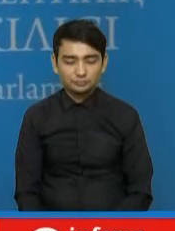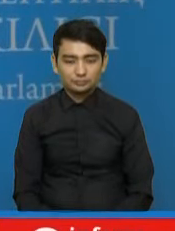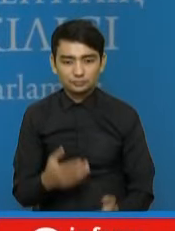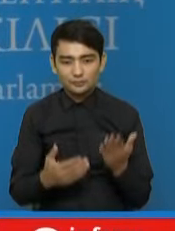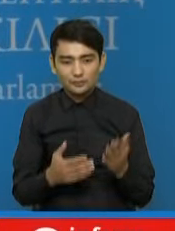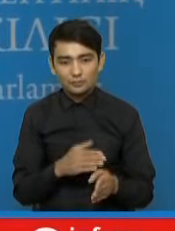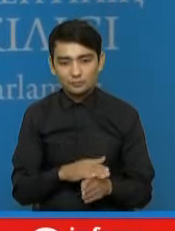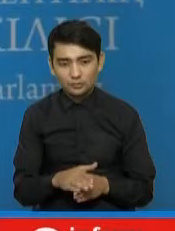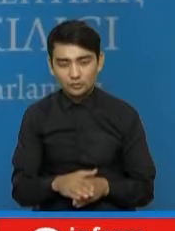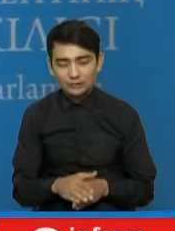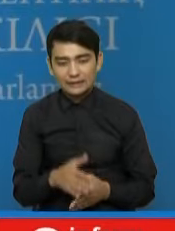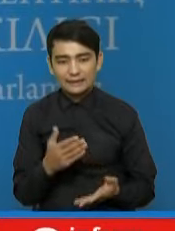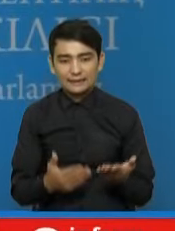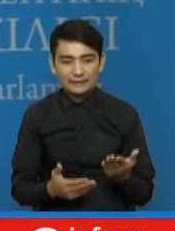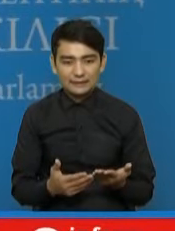толығымен немесе